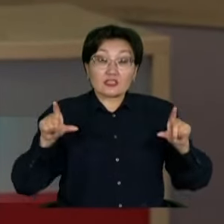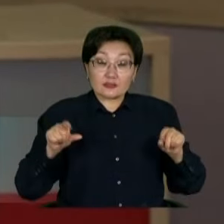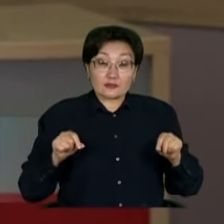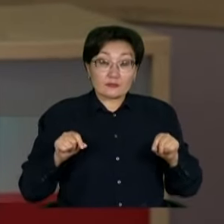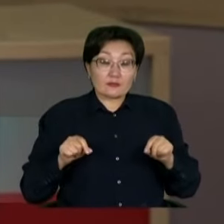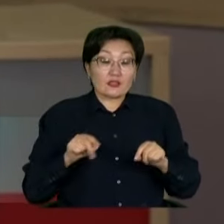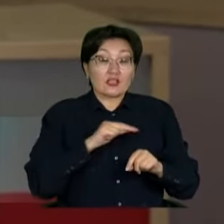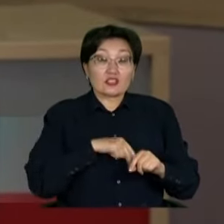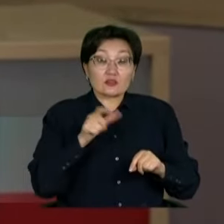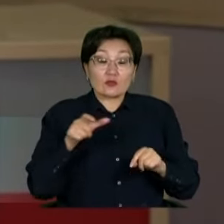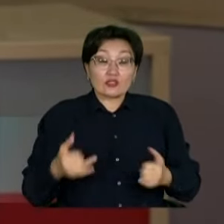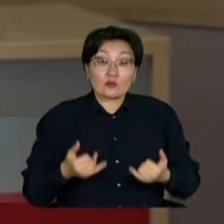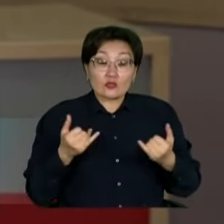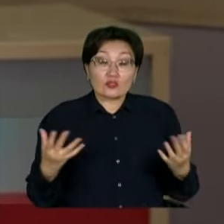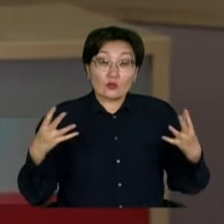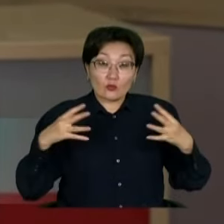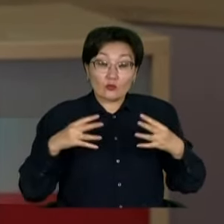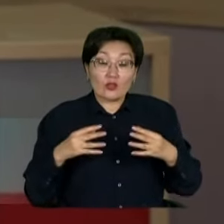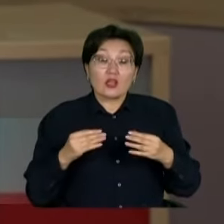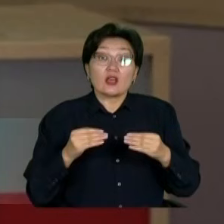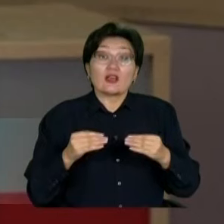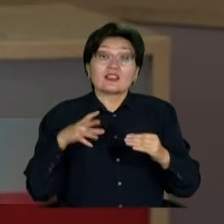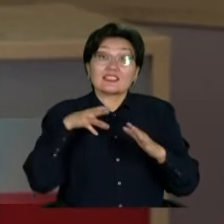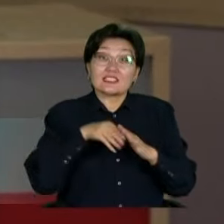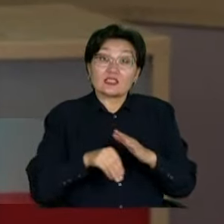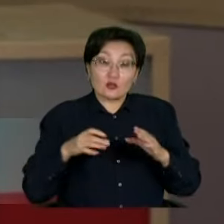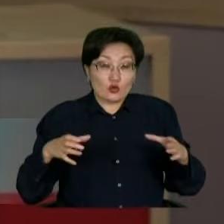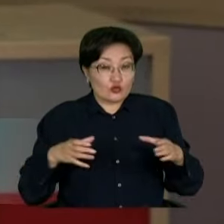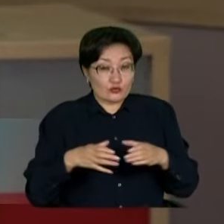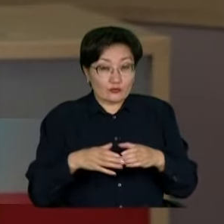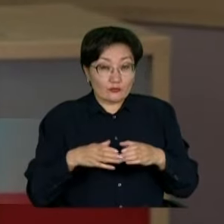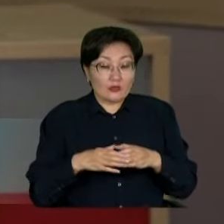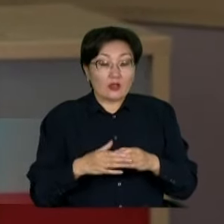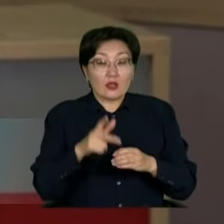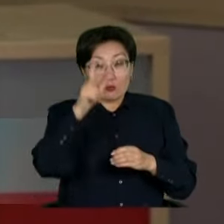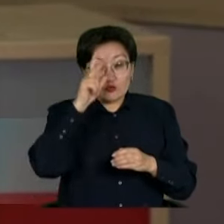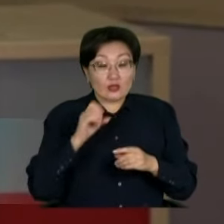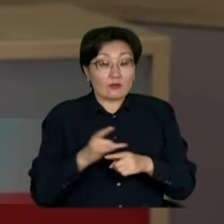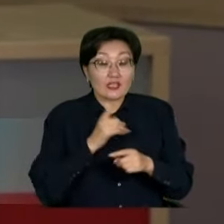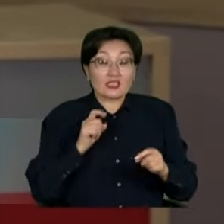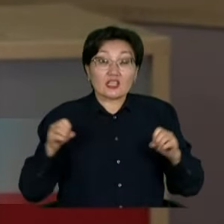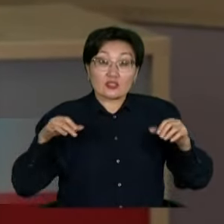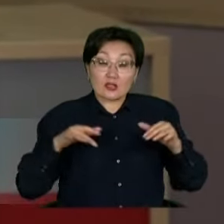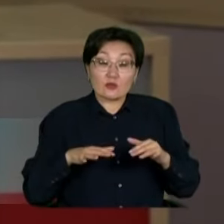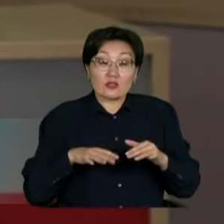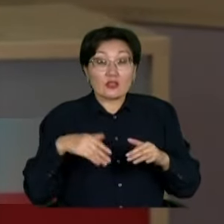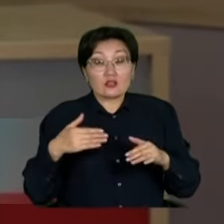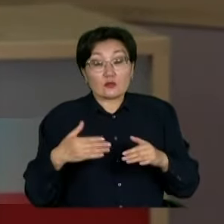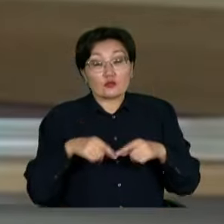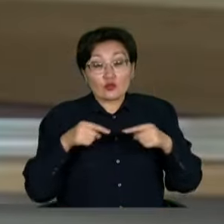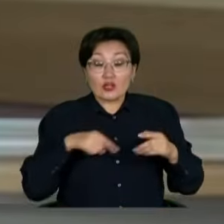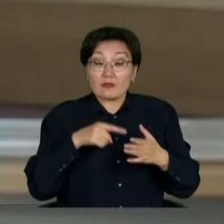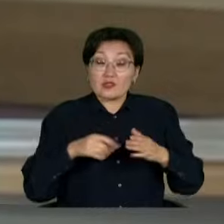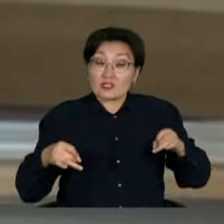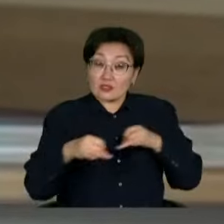емхананың қызметкерлерімен қосылған ұйым. Бұл жерде біз үш айда бір жиналамызда жан жақтан мәселелер қаралады.